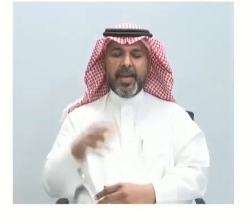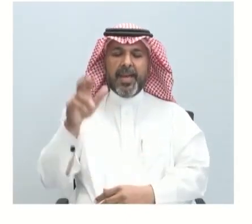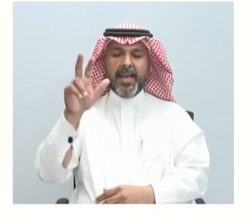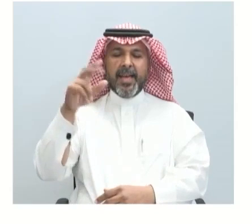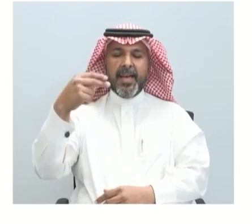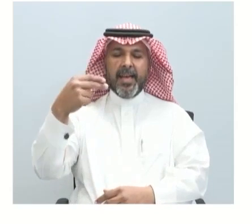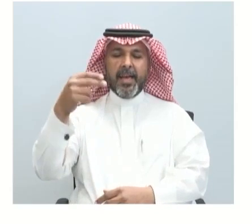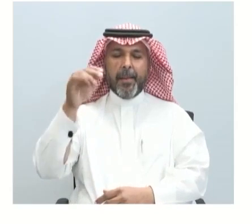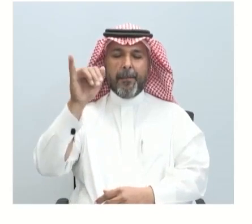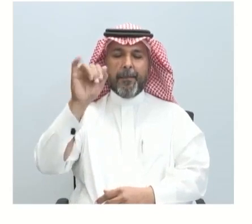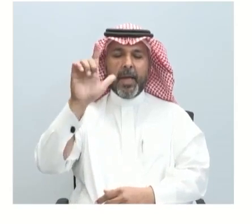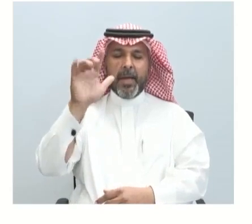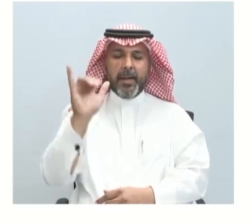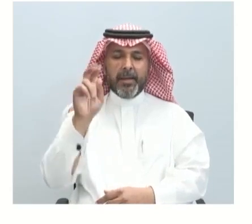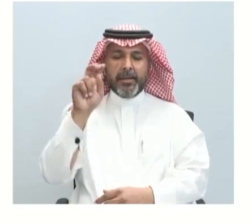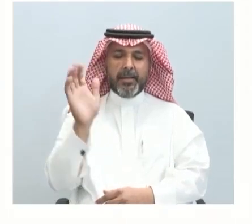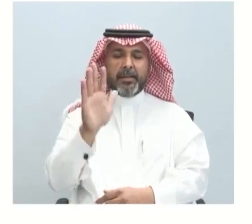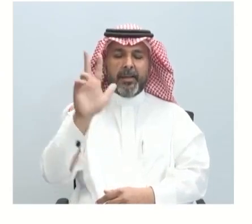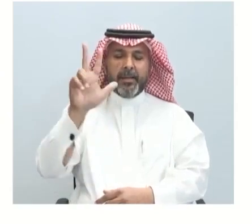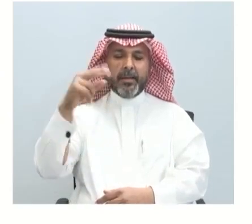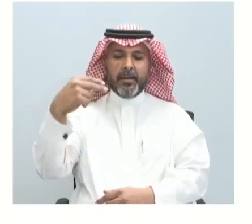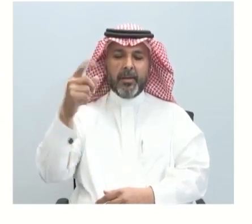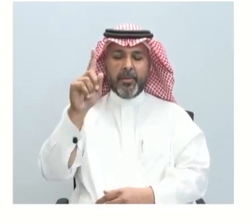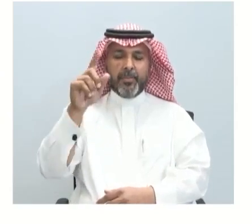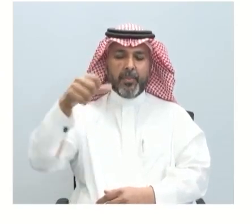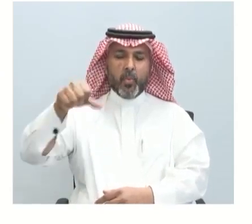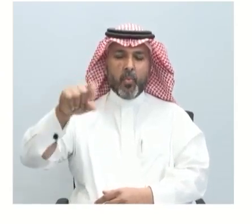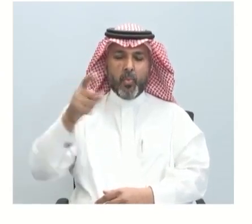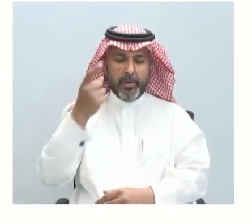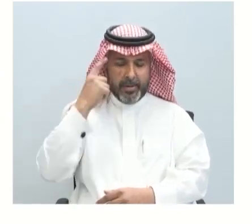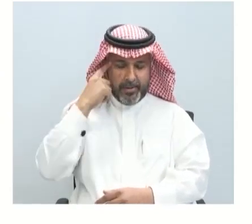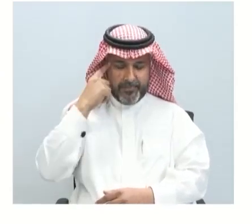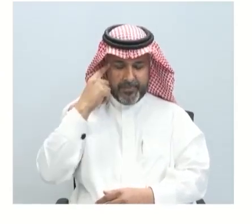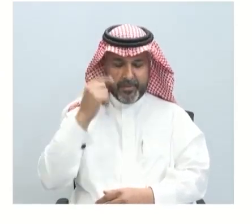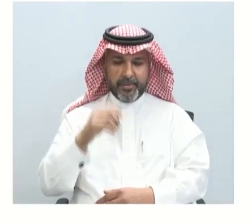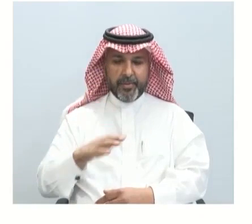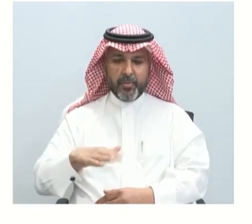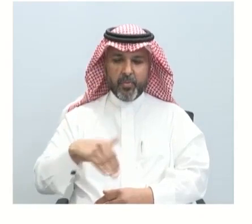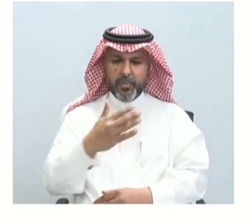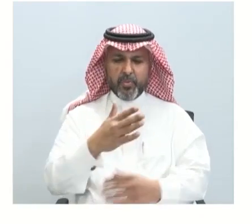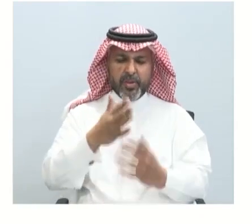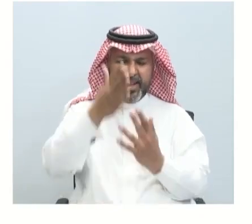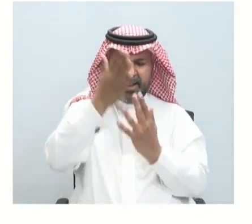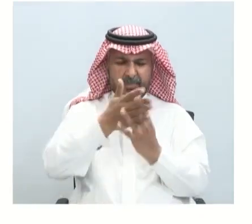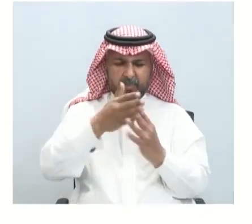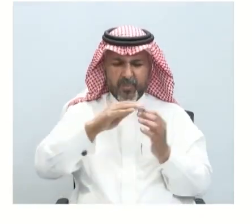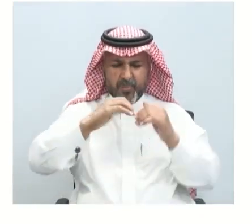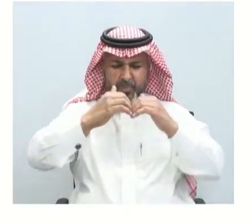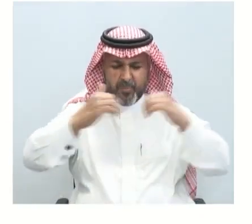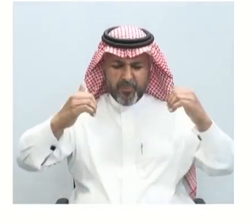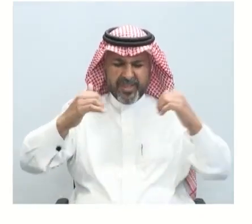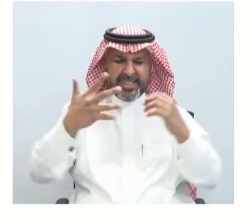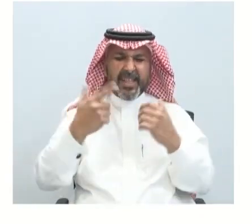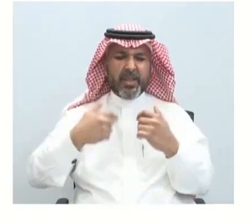بعمليه العبور في السؤال الثاني ما هي الاجزاء المنفصله بمرحله الط و